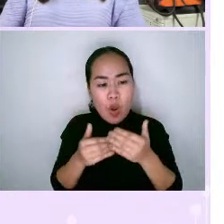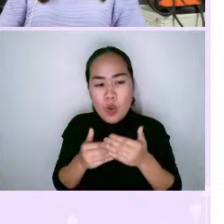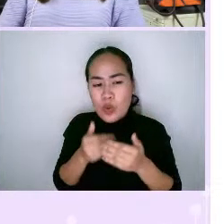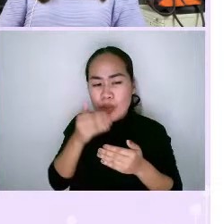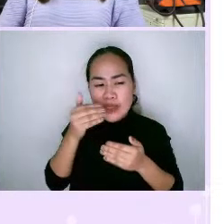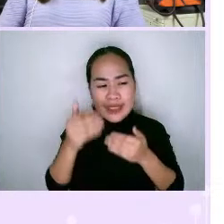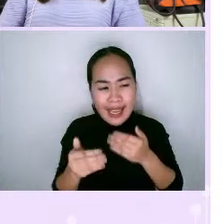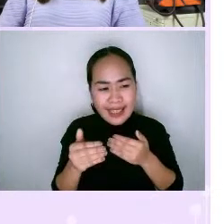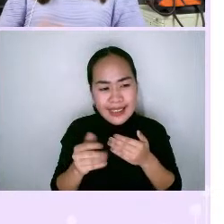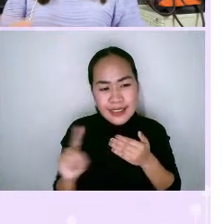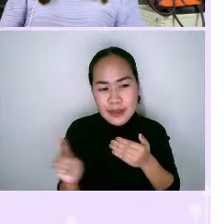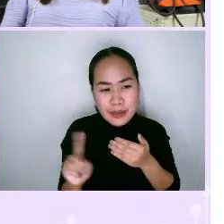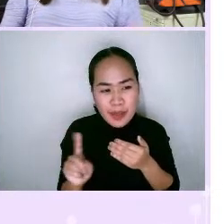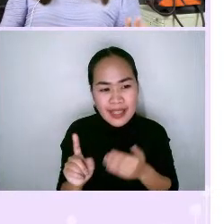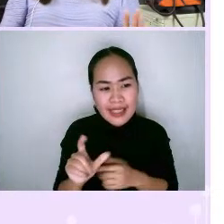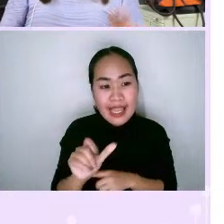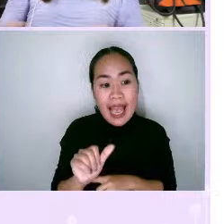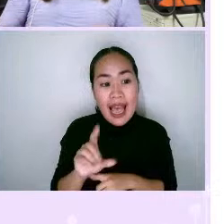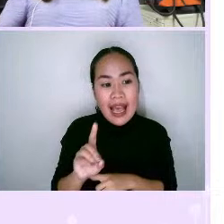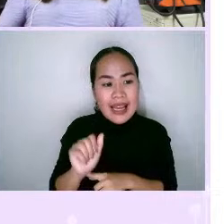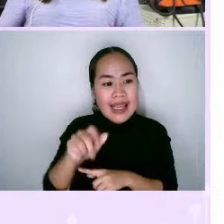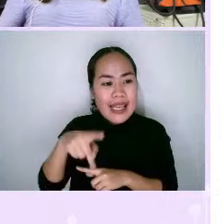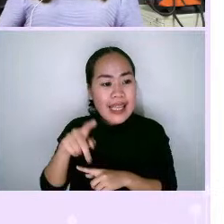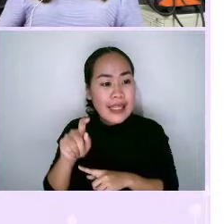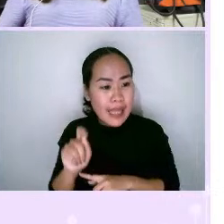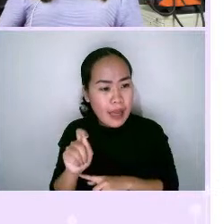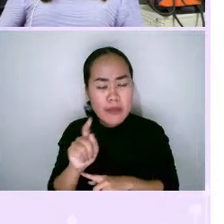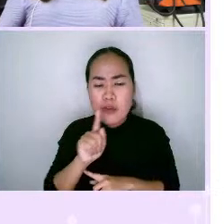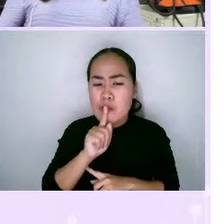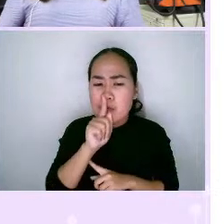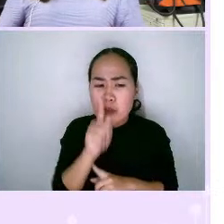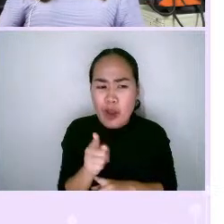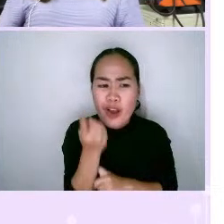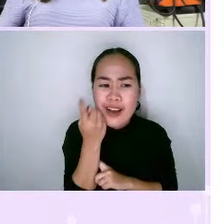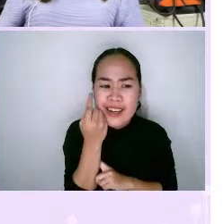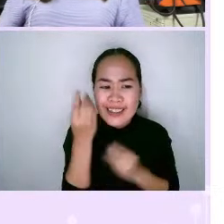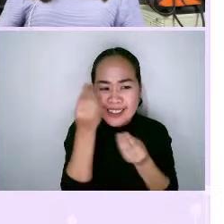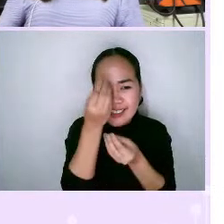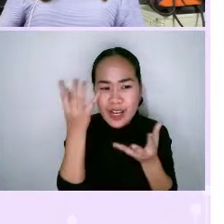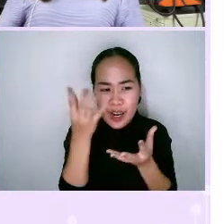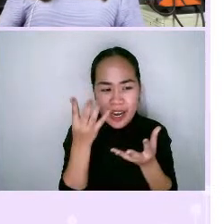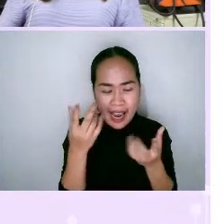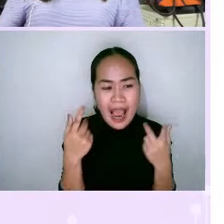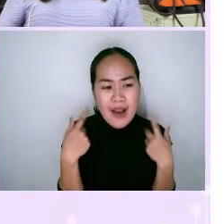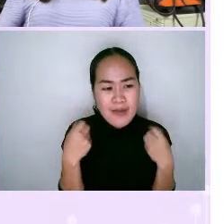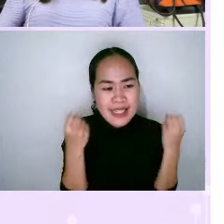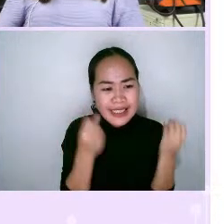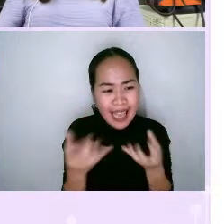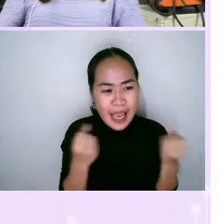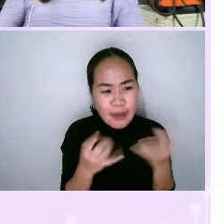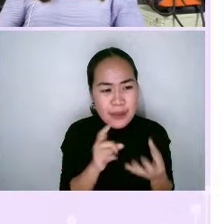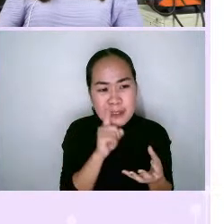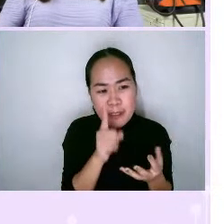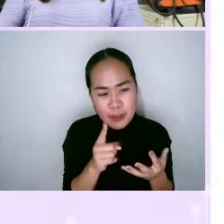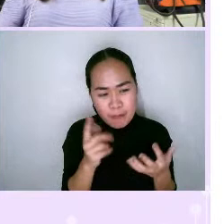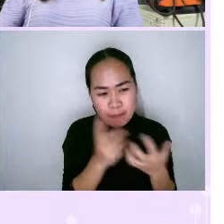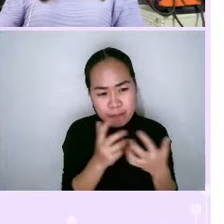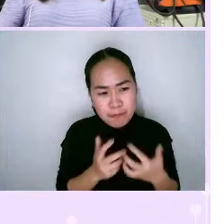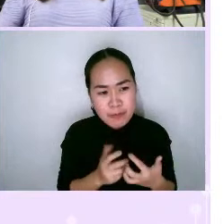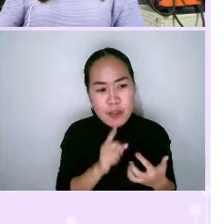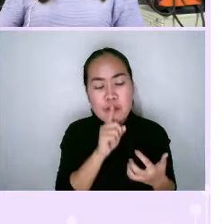sinasabi natin kanina na napaka-dynamic ng ating labor market. Yung mga demands and requirements ng